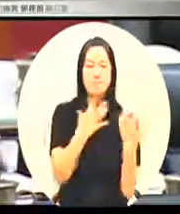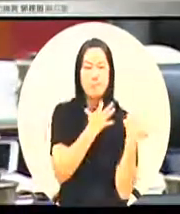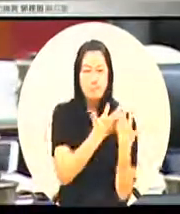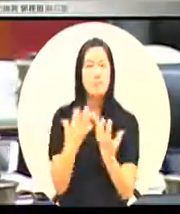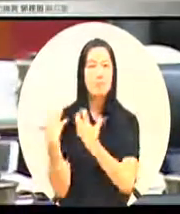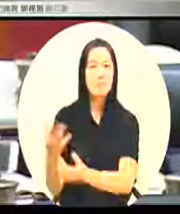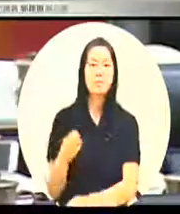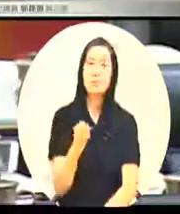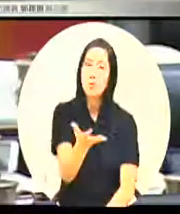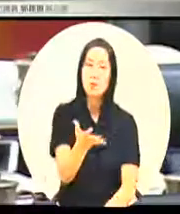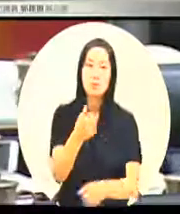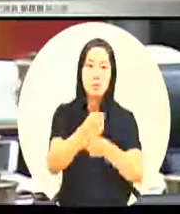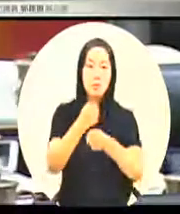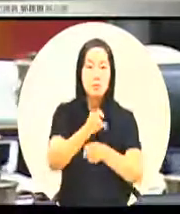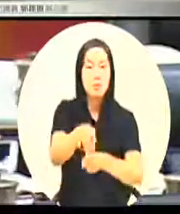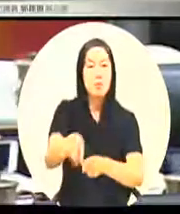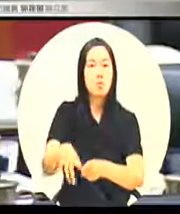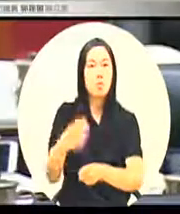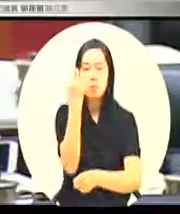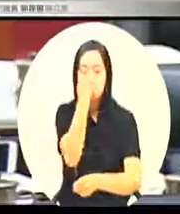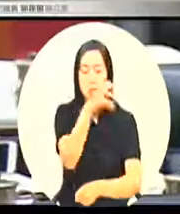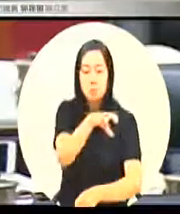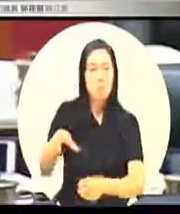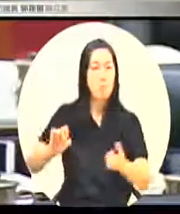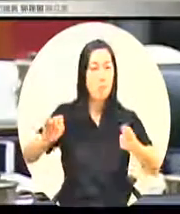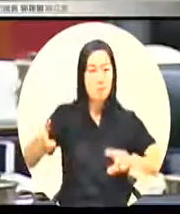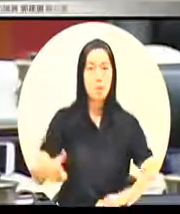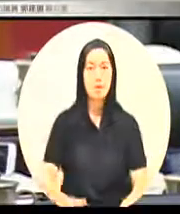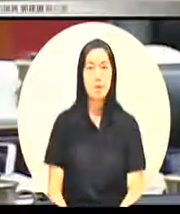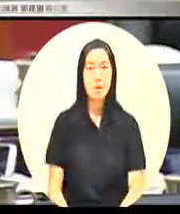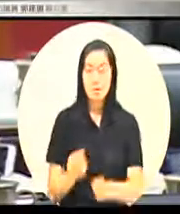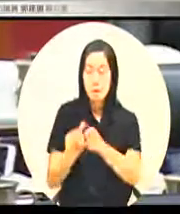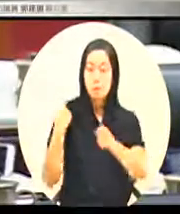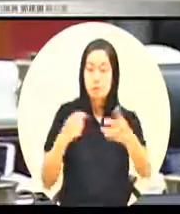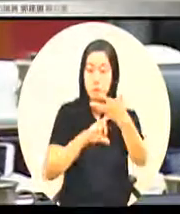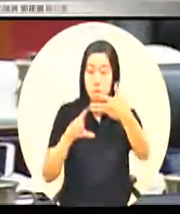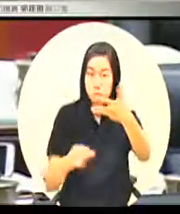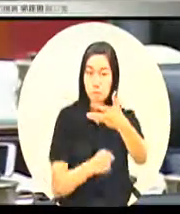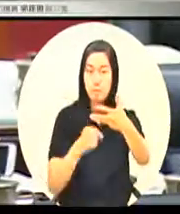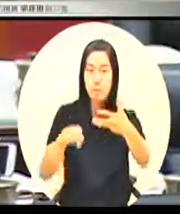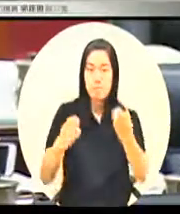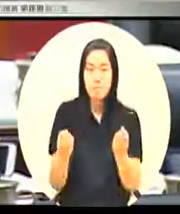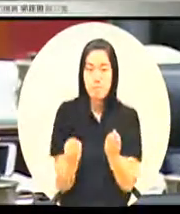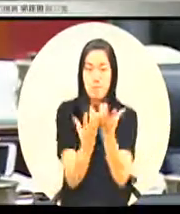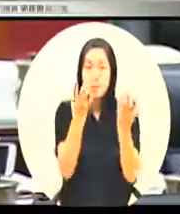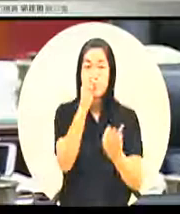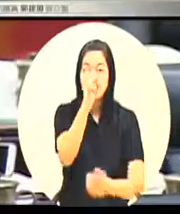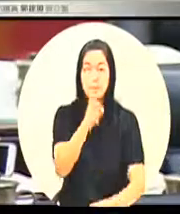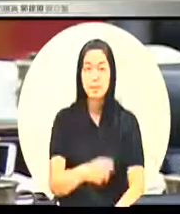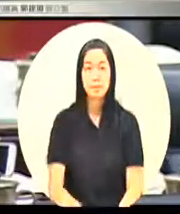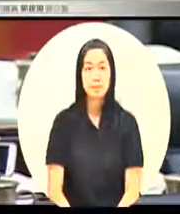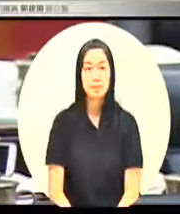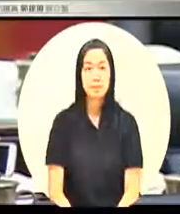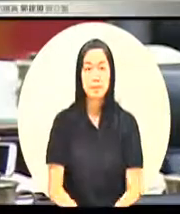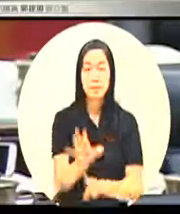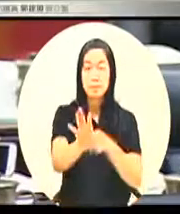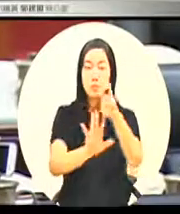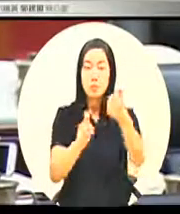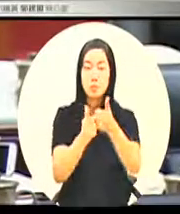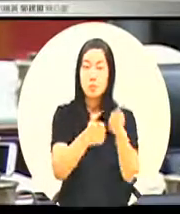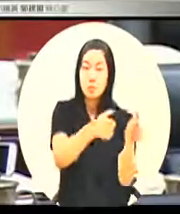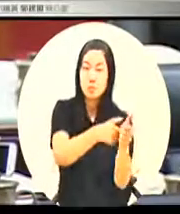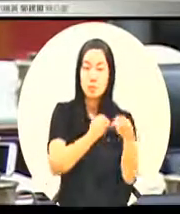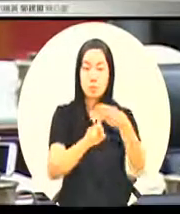同的局处管辖，一直到去年的8月，发生了一件事情，农委会副主委开个